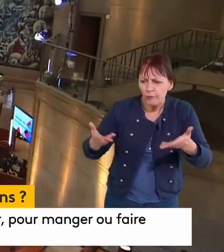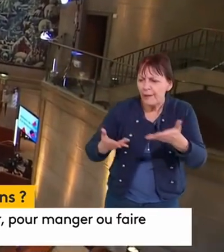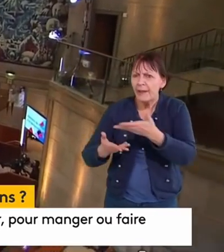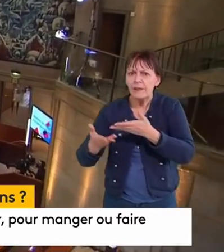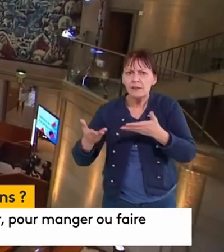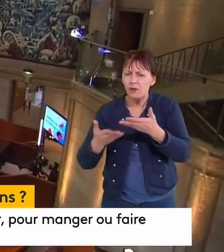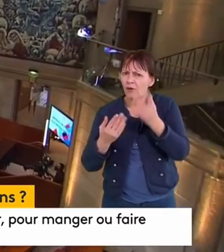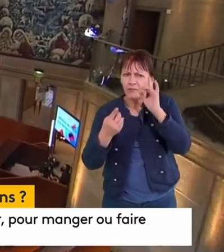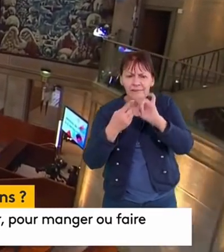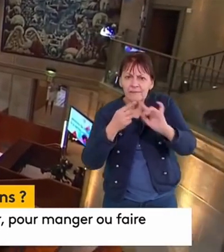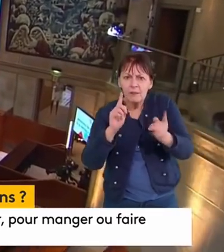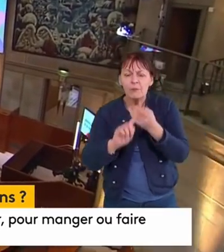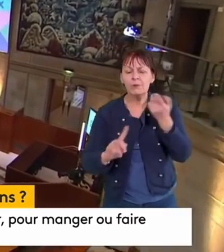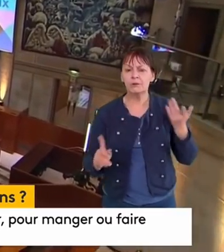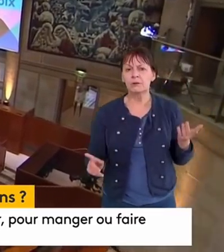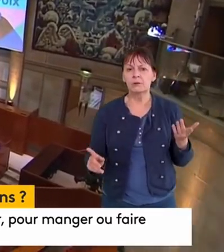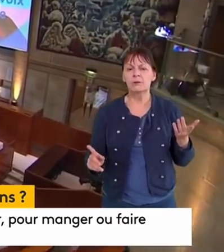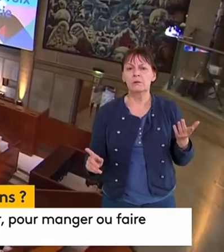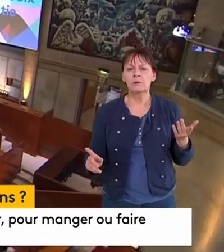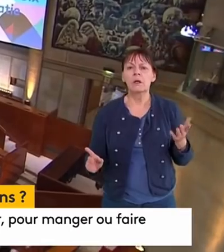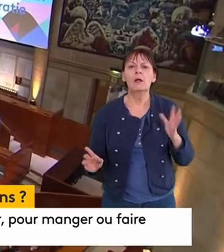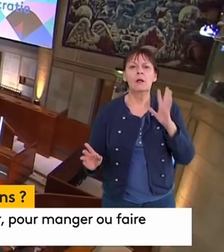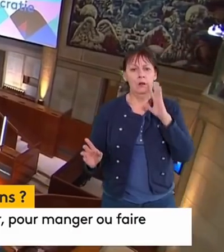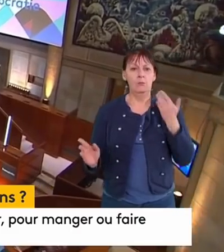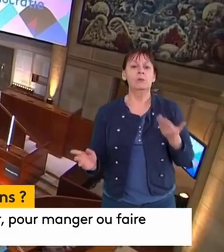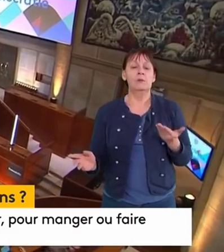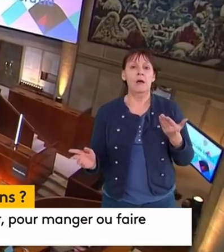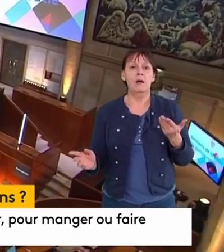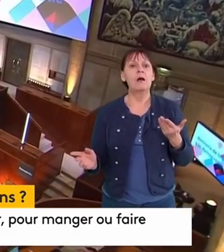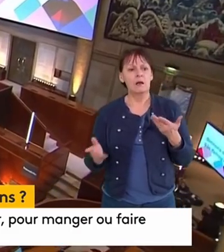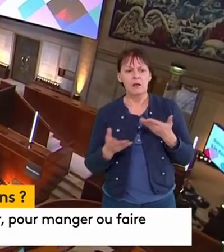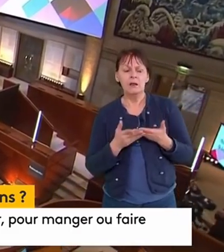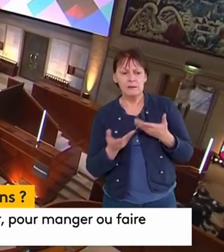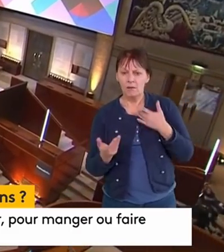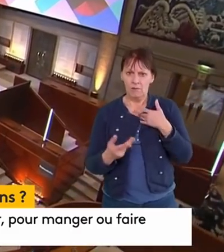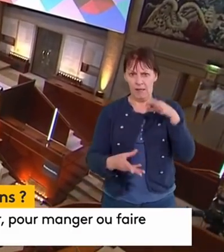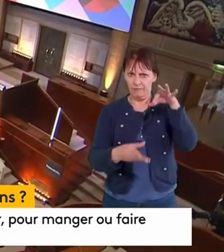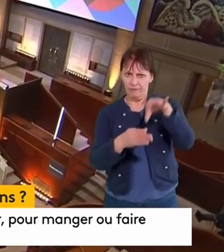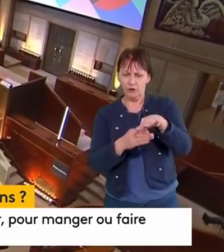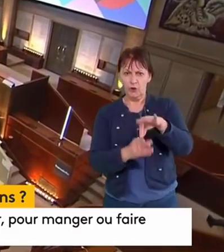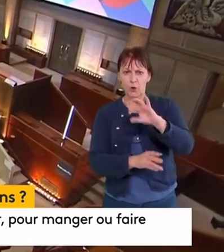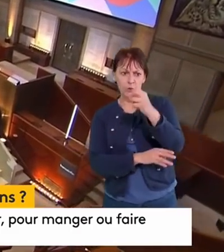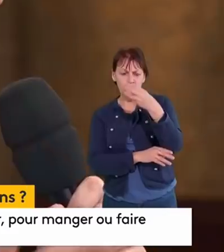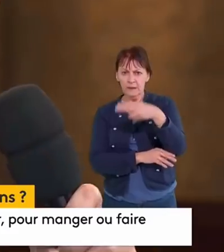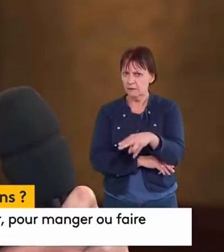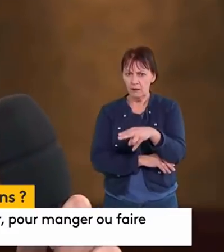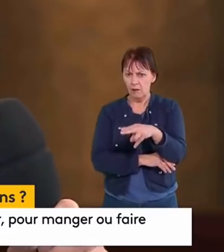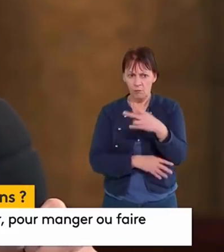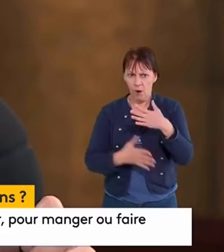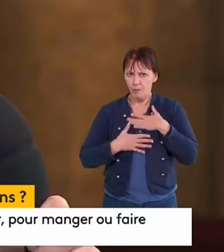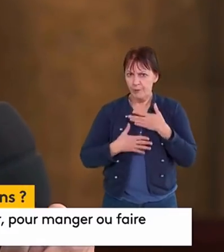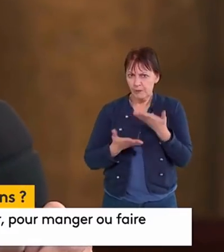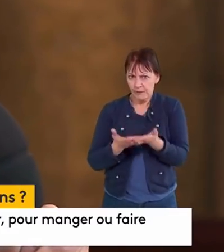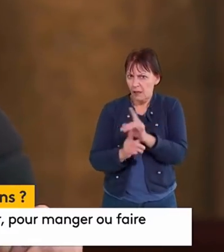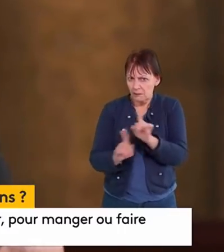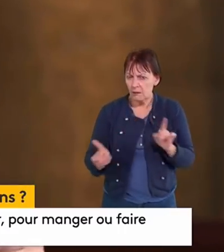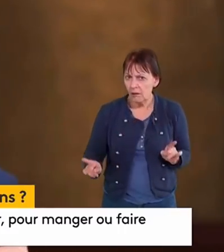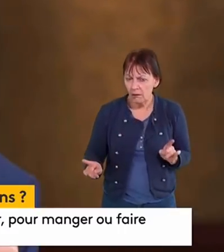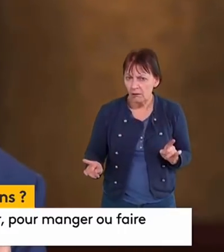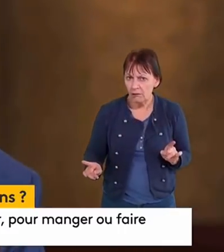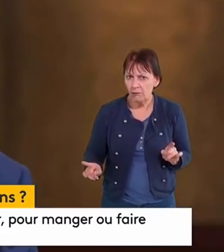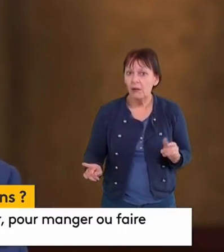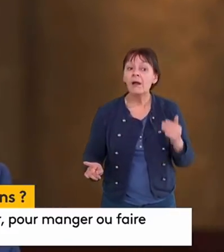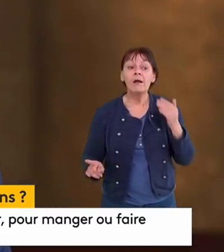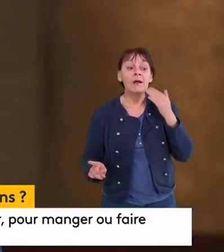sur des grands sujets. C'est pour ça que j'ai pas peur du référendum. C'est pour ça que moi, je souhaite. Si on n'abroge pas, si on ne change pas tout de suite l'élection